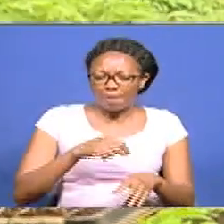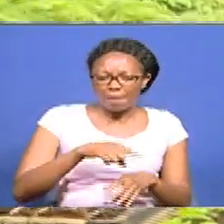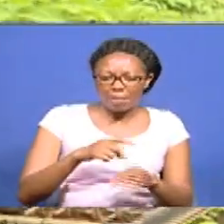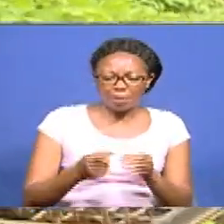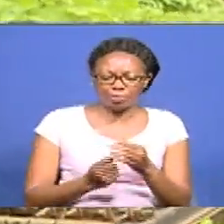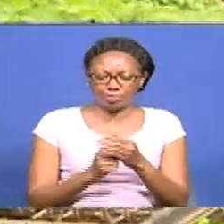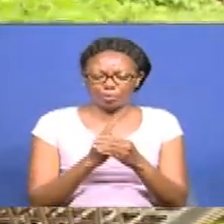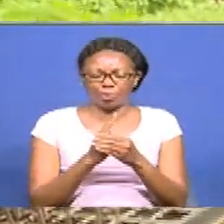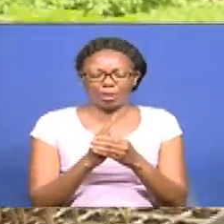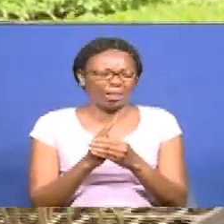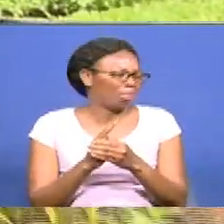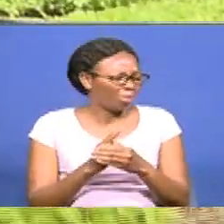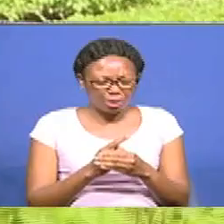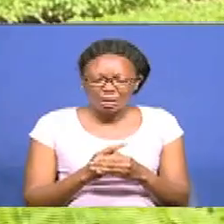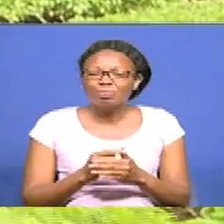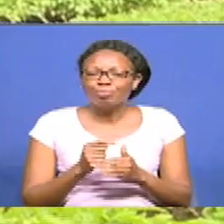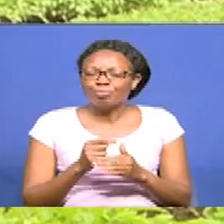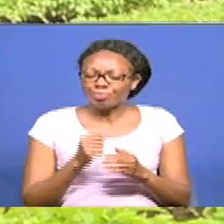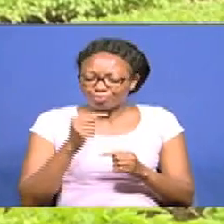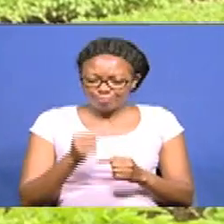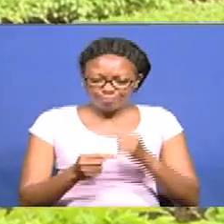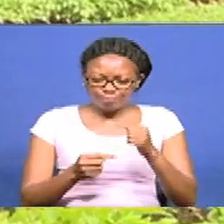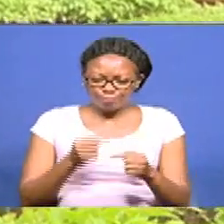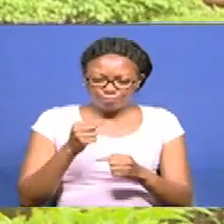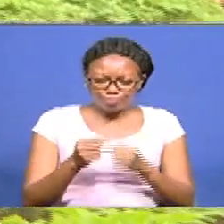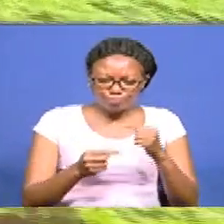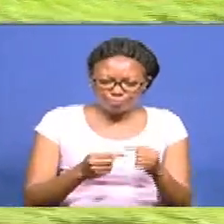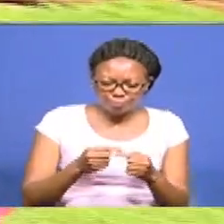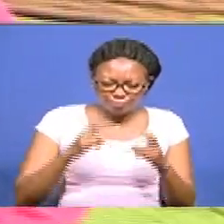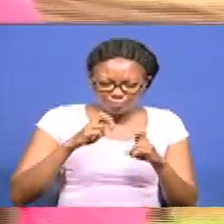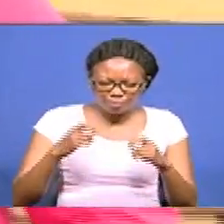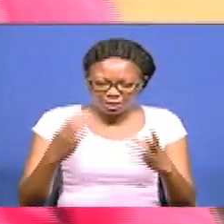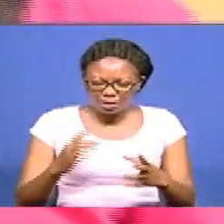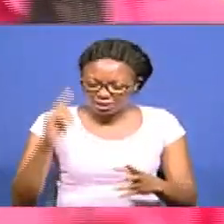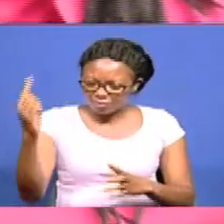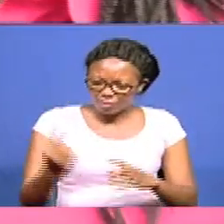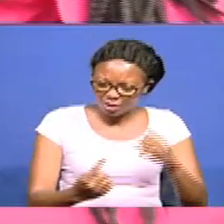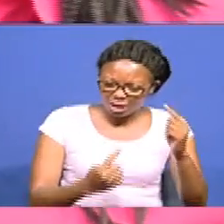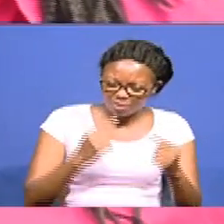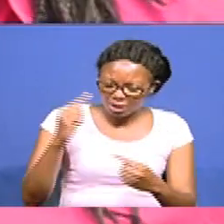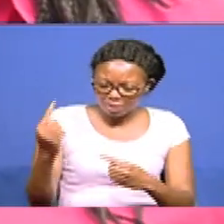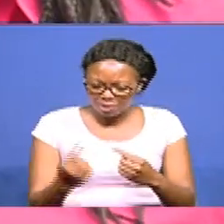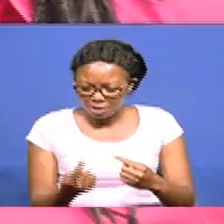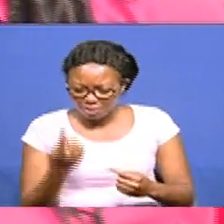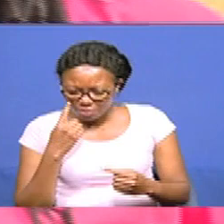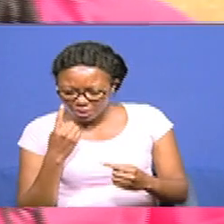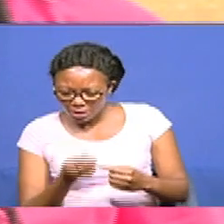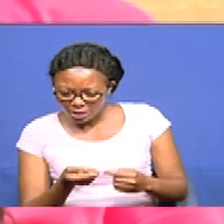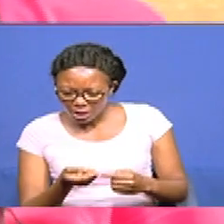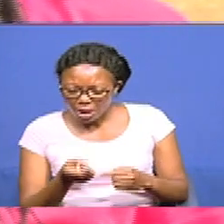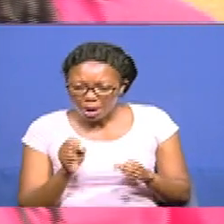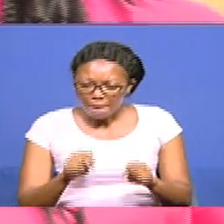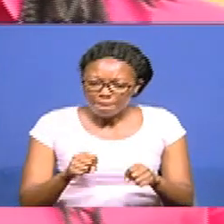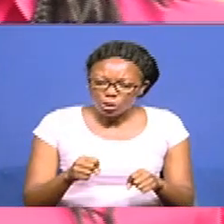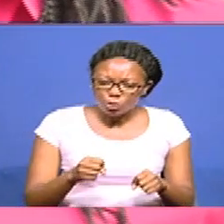vizuri. So tukaendelea namna hiyo, tuko na wataalamu wengine wanatusaidia kama watu wa Karo wanatusaidia hata kujua ni wapi tutapata